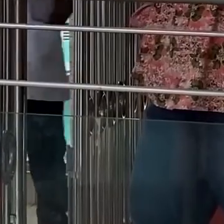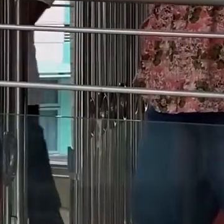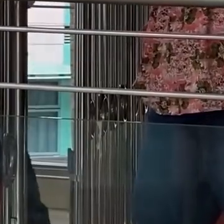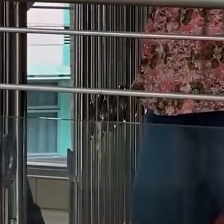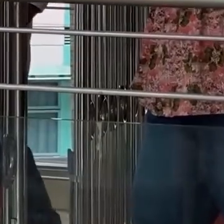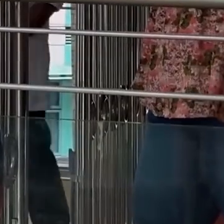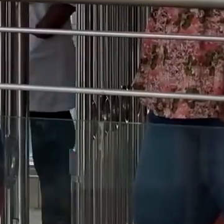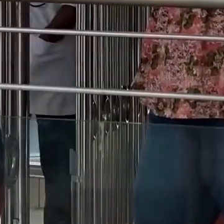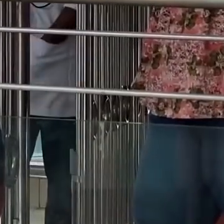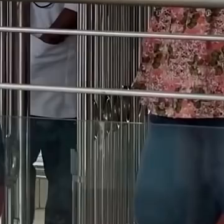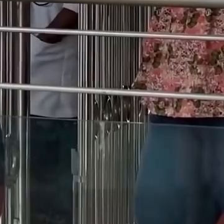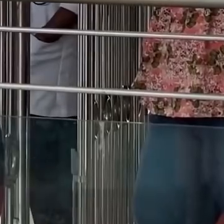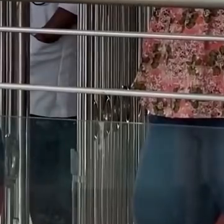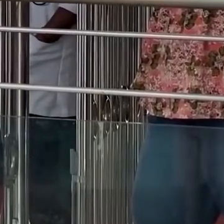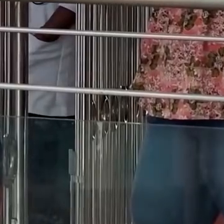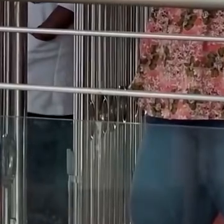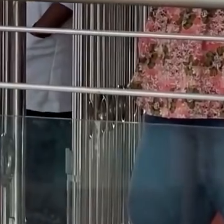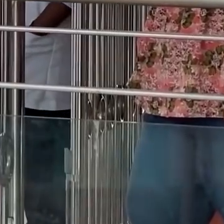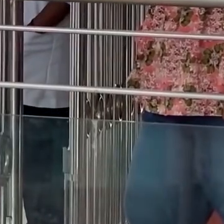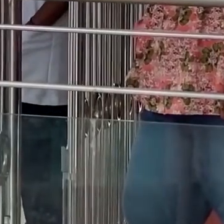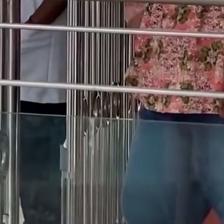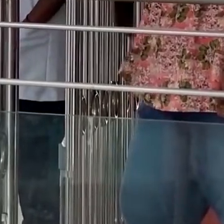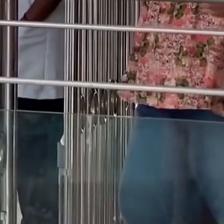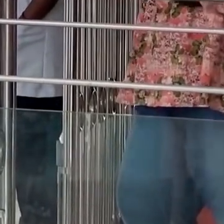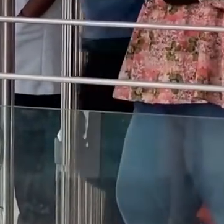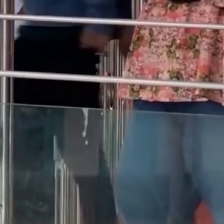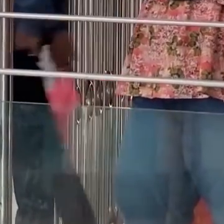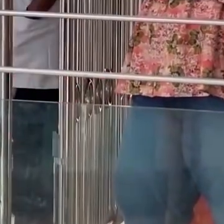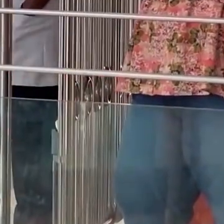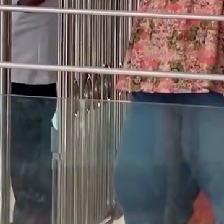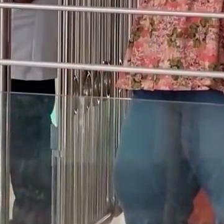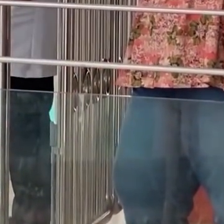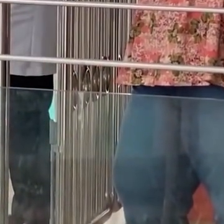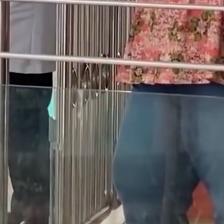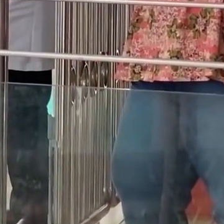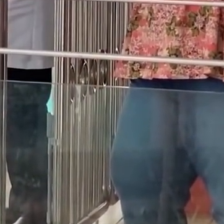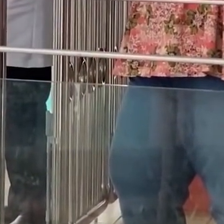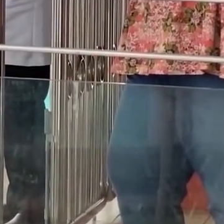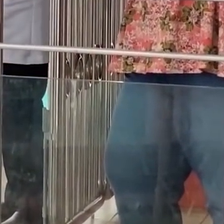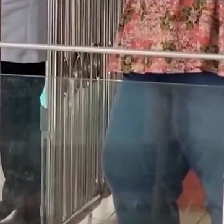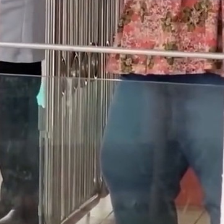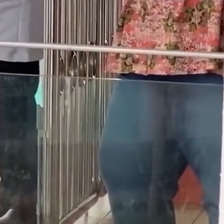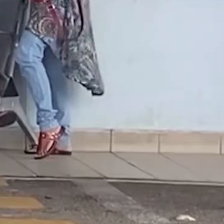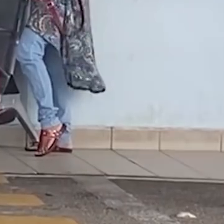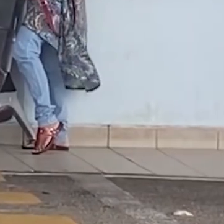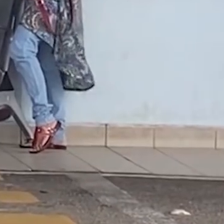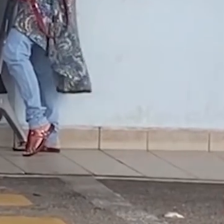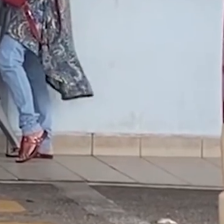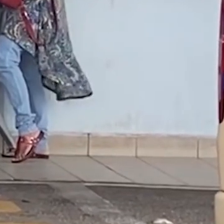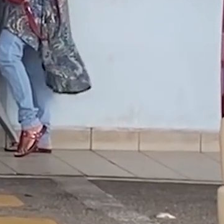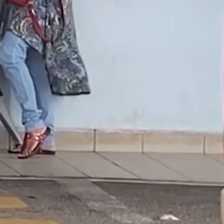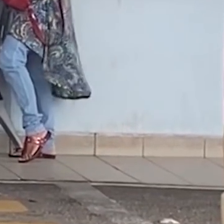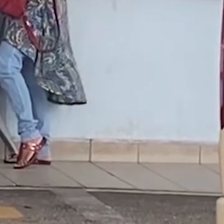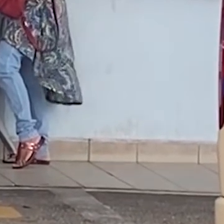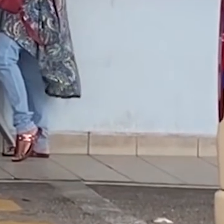dapat dilaksanakan, pengeluaran kapasiti pengeluaran topeng dalam negeri ini saya dimaklumkan lebih kurang 2 ataupun